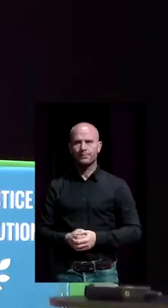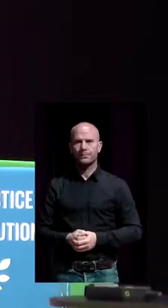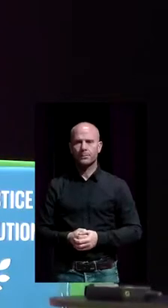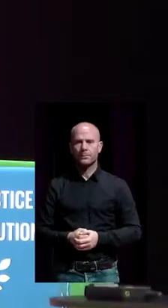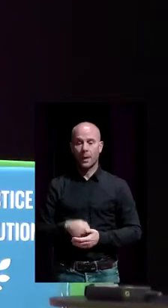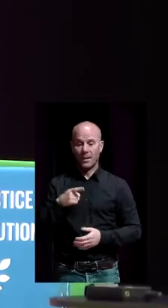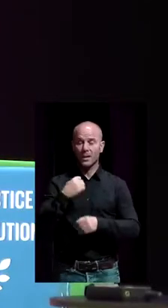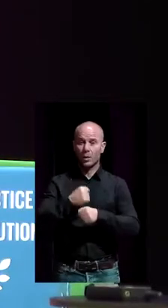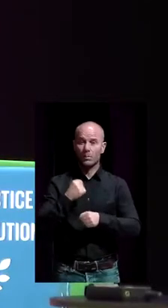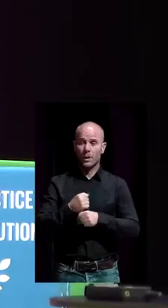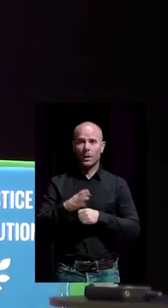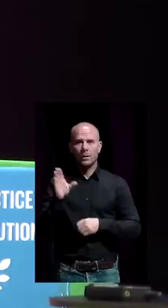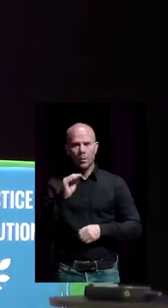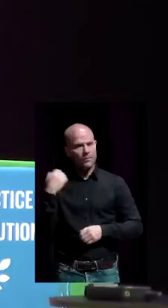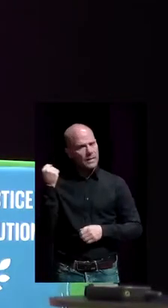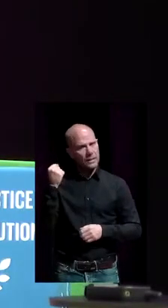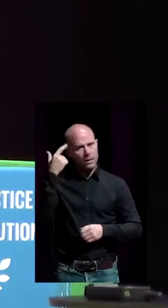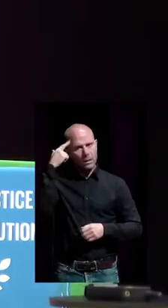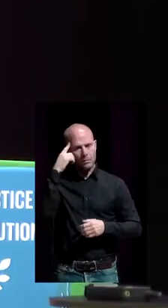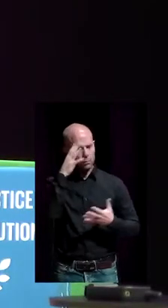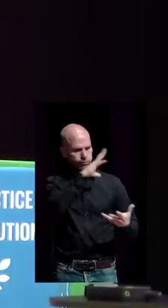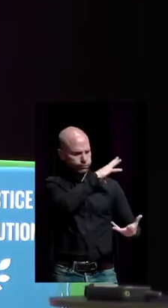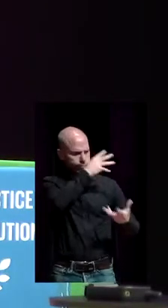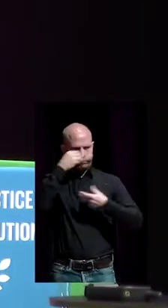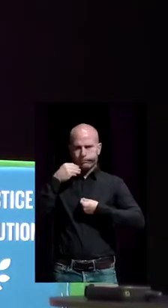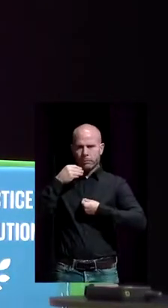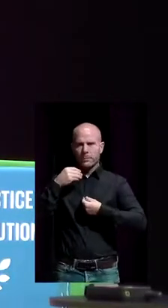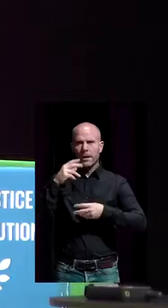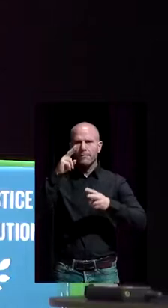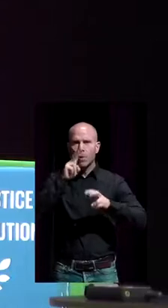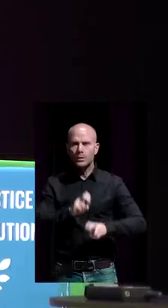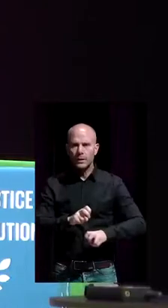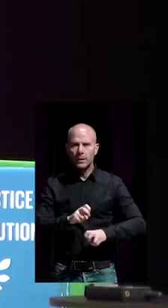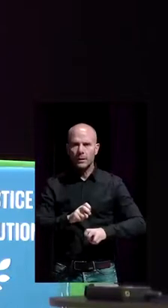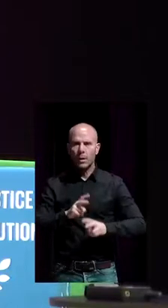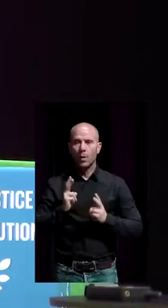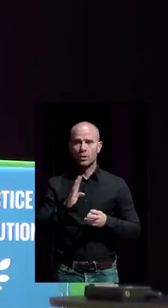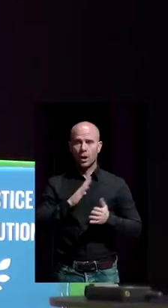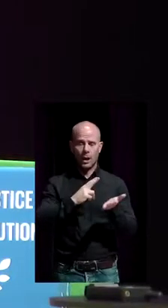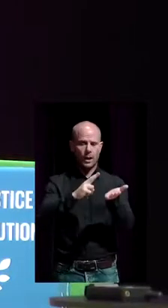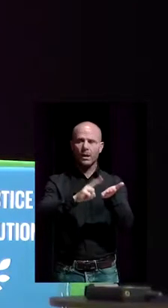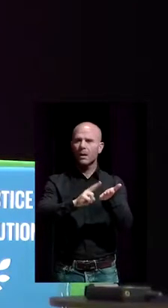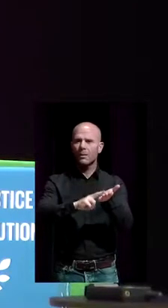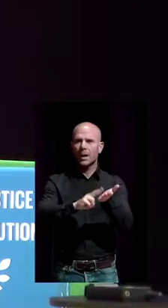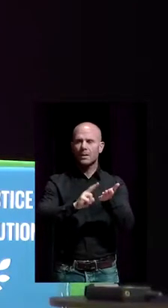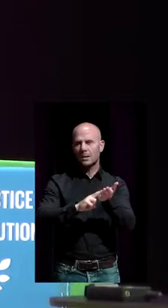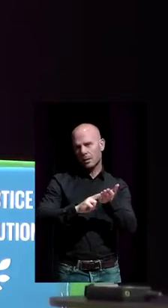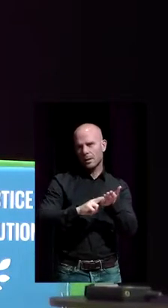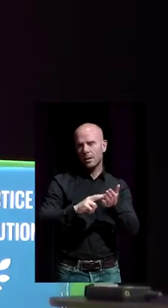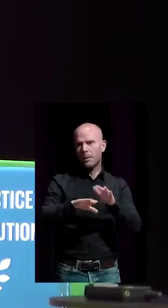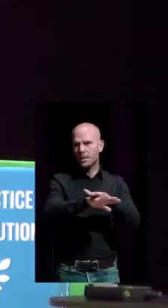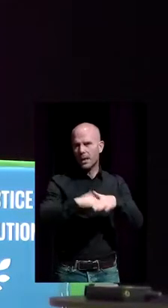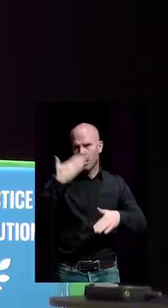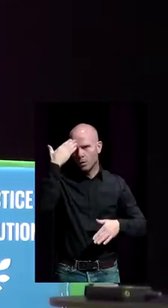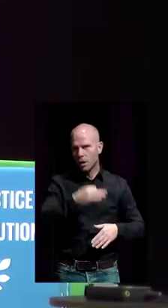viktigt att vi drar nytta av vår forskning, att vi baserar oss på evidensbaserad kunskap om barnens hälsa